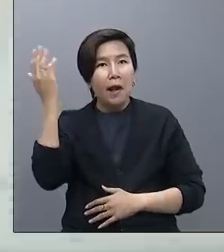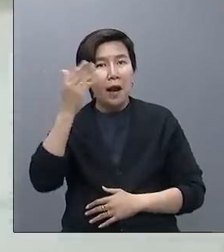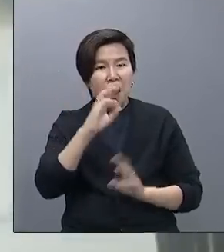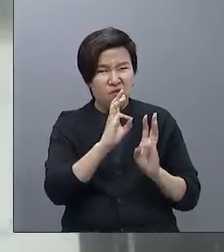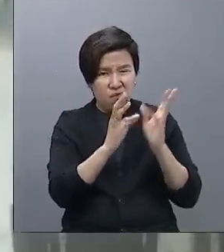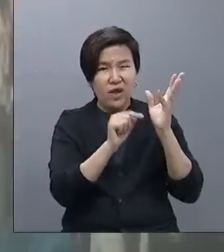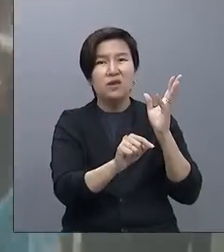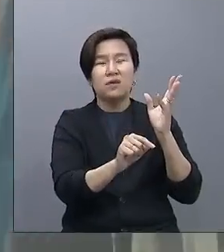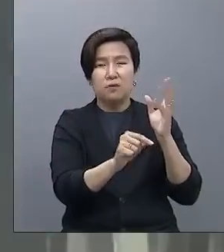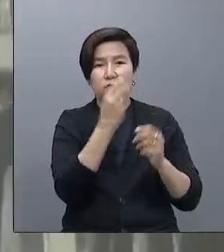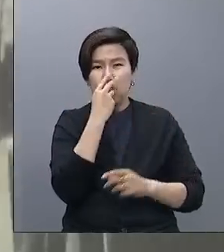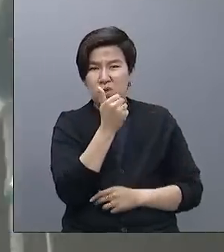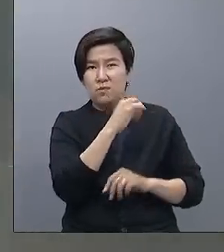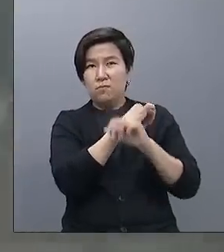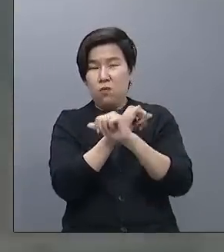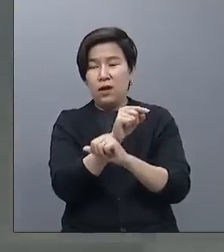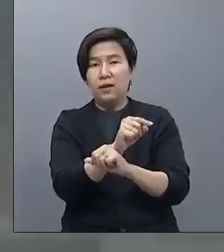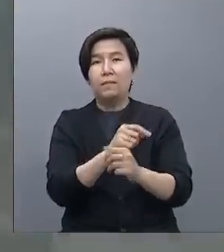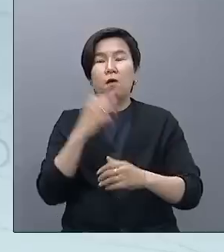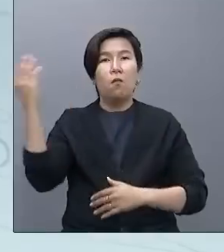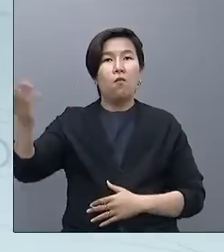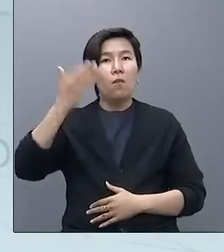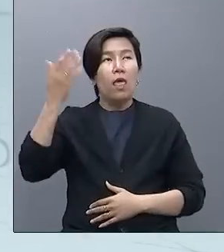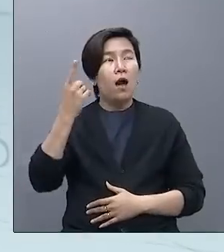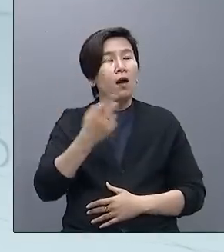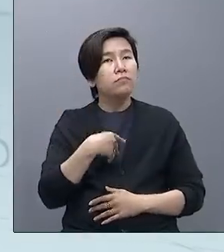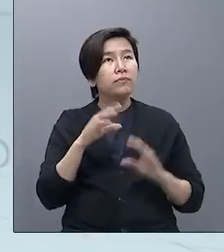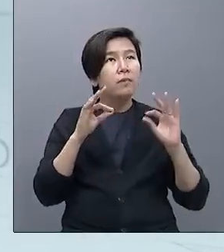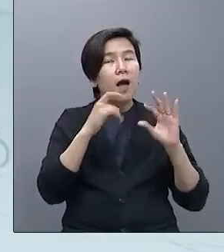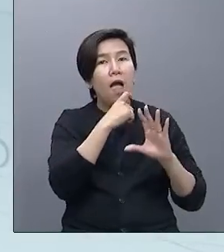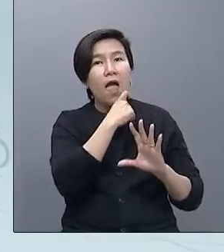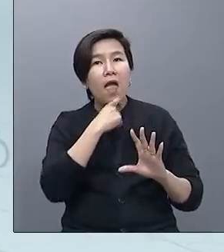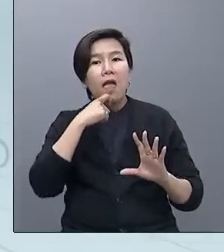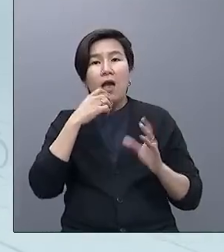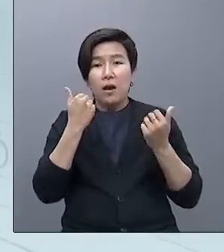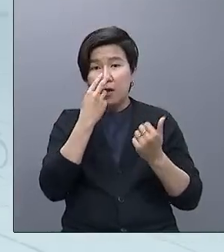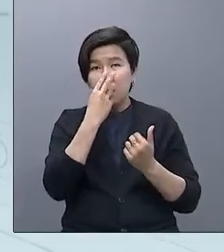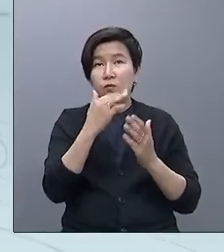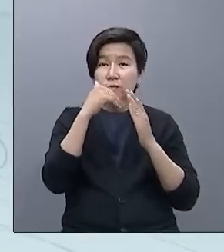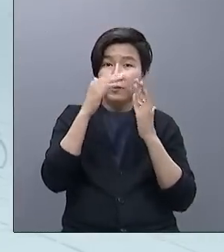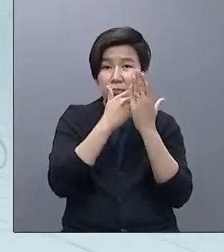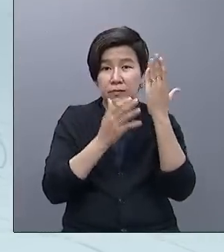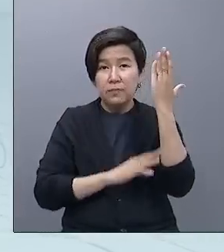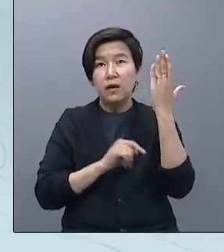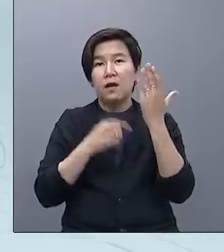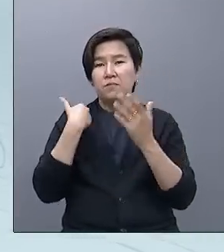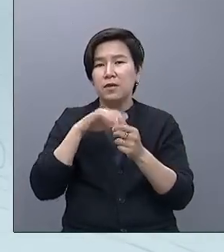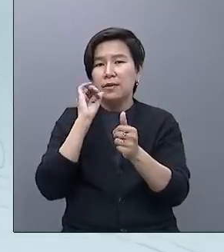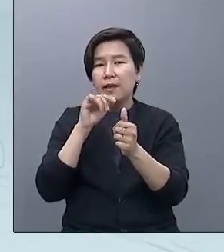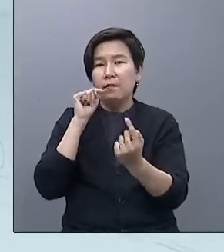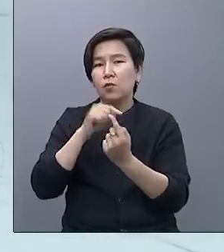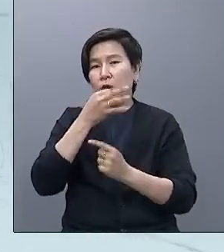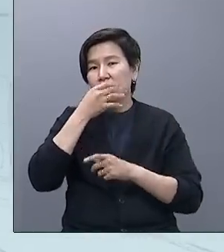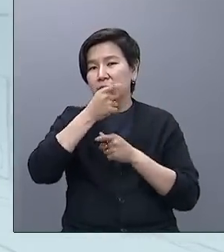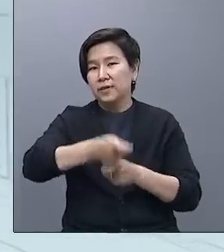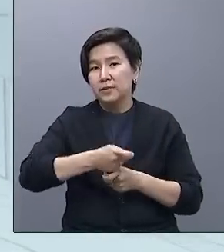นี้มีสภาพอากาศที่แห้งและกระแสลมแรงค่ะและช่วงนี้เราจะมาดูรายละเอียดของสภาพอากาศรวมไปถึงข้อแนะนำสำหรับเกษตรกร